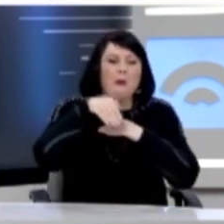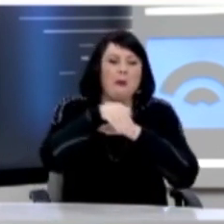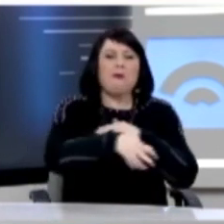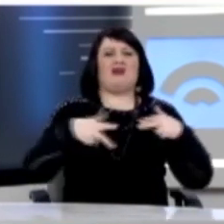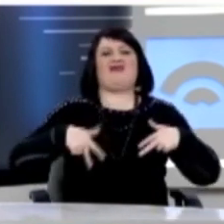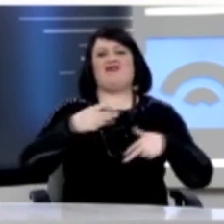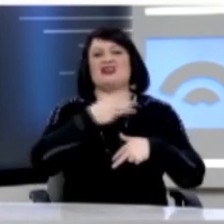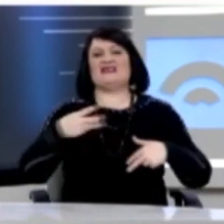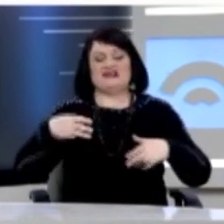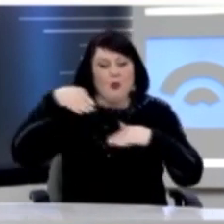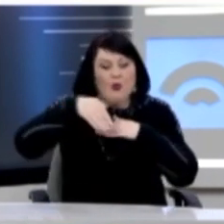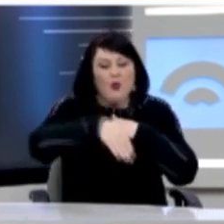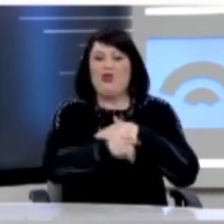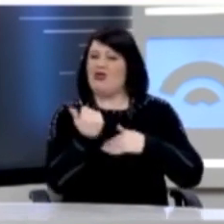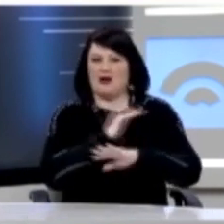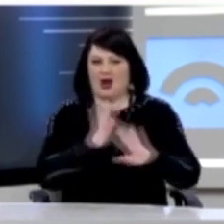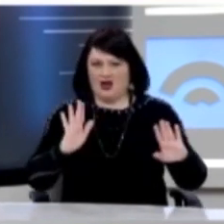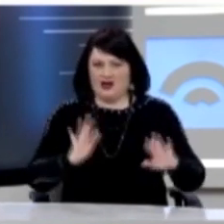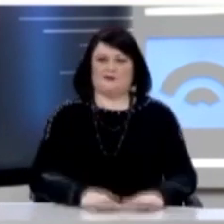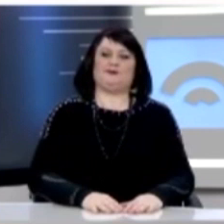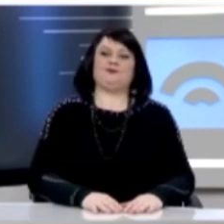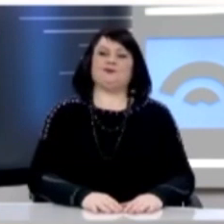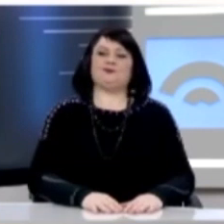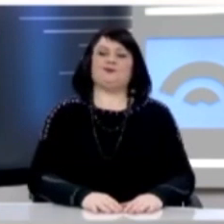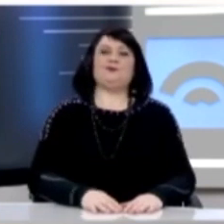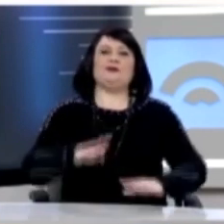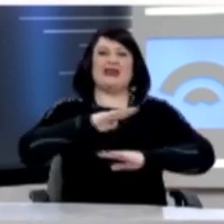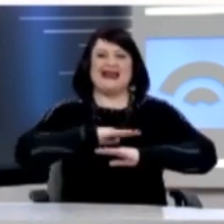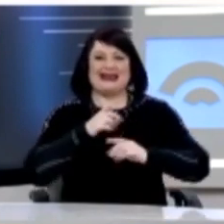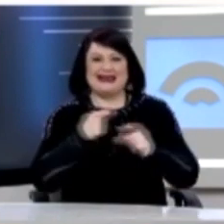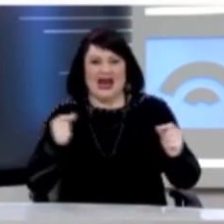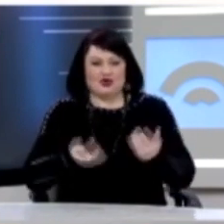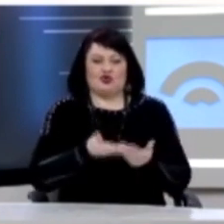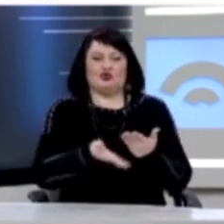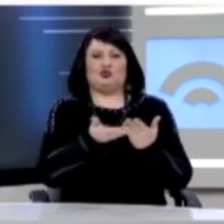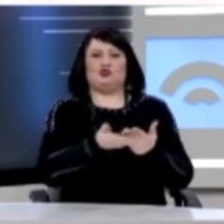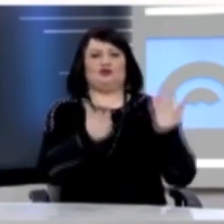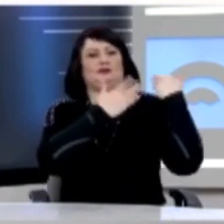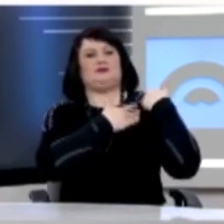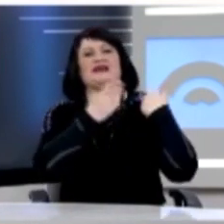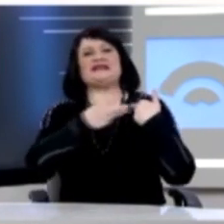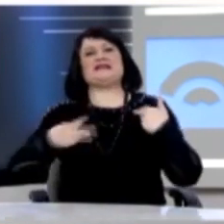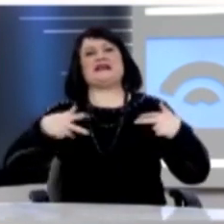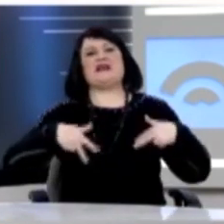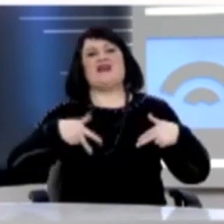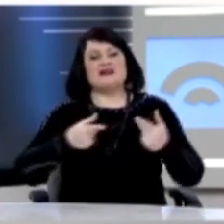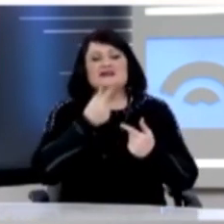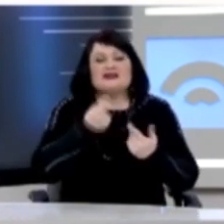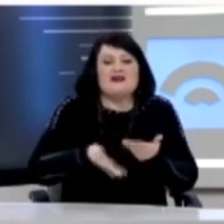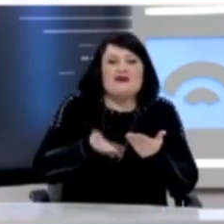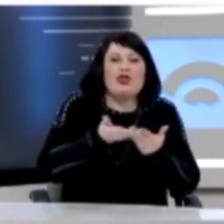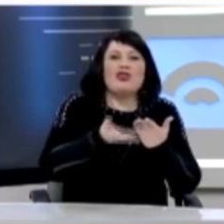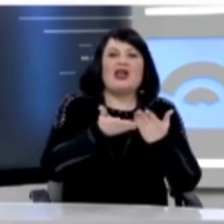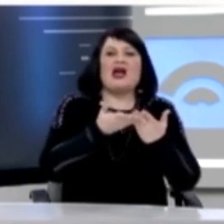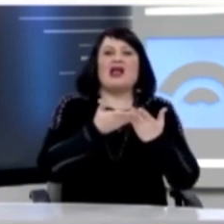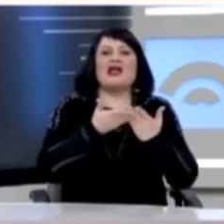έχει δυστυχώς πάτο. Νέες αμερικανοατοικές διευθετήσεις έχει αναλάβει η κυβέρνηση ΣΥΡΙΖΑ μόλις τελειώσει